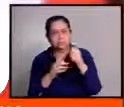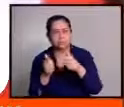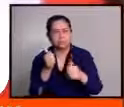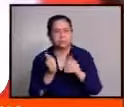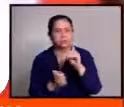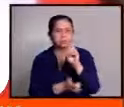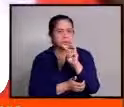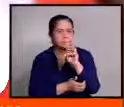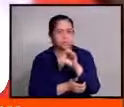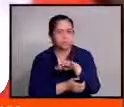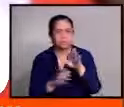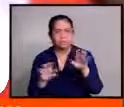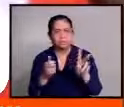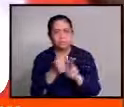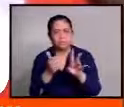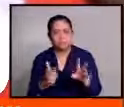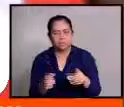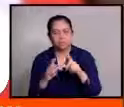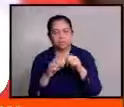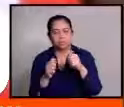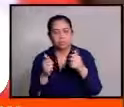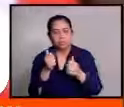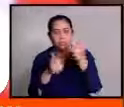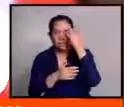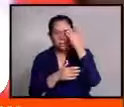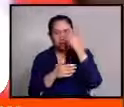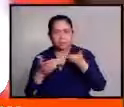ng DSWD ang mga biktima para